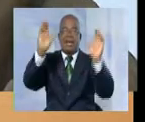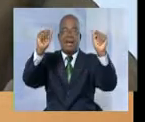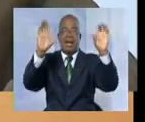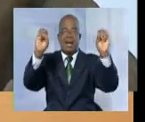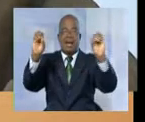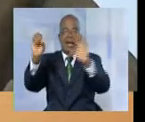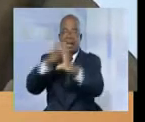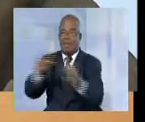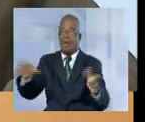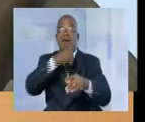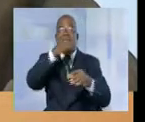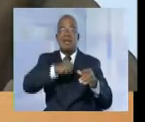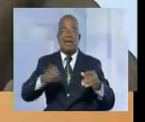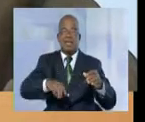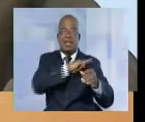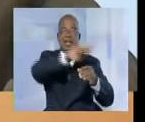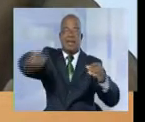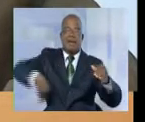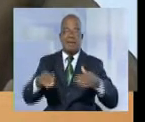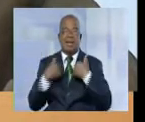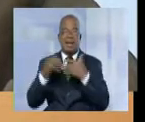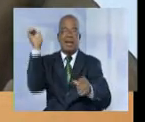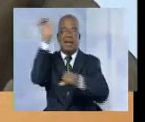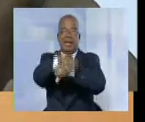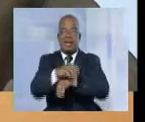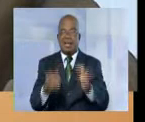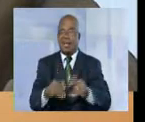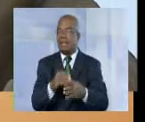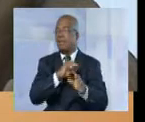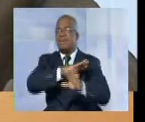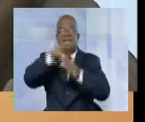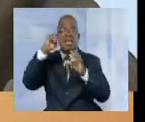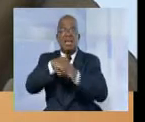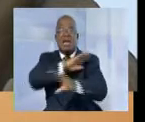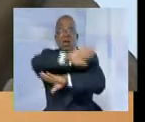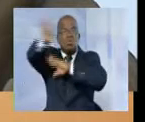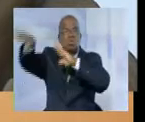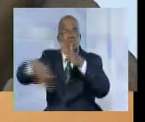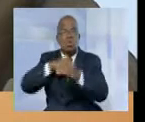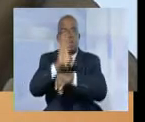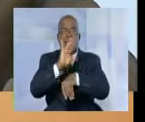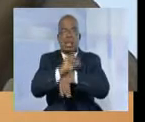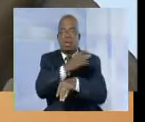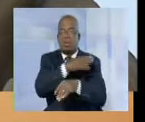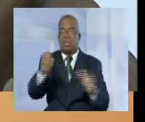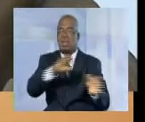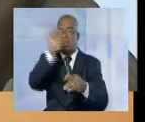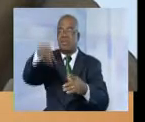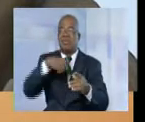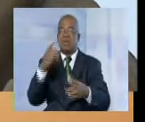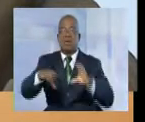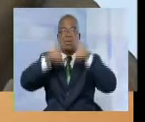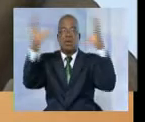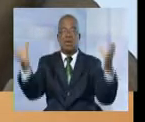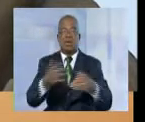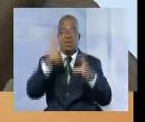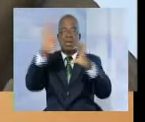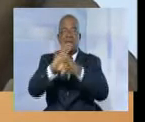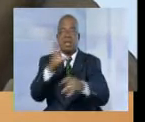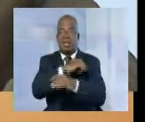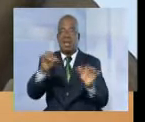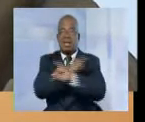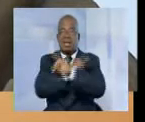hier les résultats dans les communes de Tabo, à Bengourou, à Coupé ou encore Vavoie. La commission électorale indépendante va proclamer de